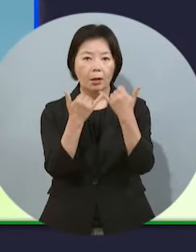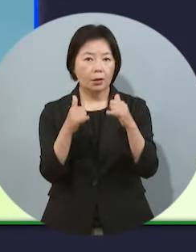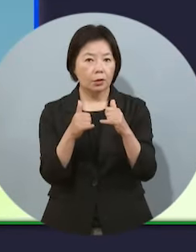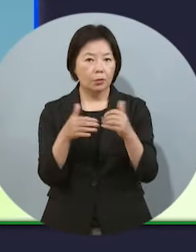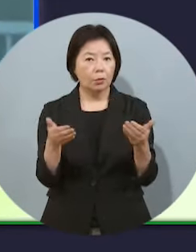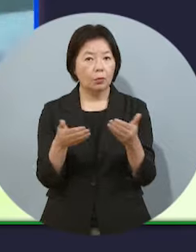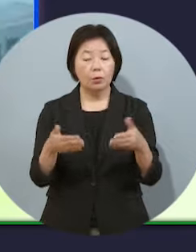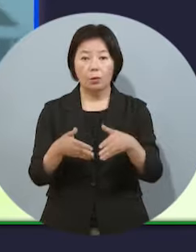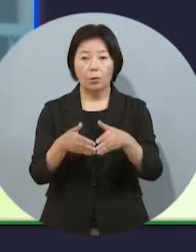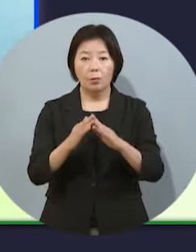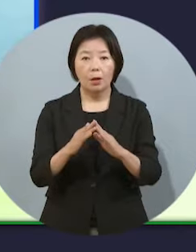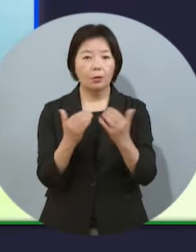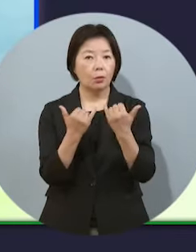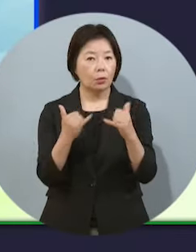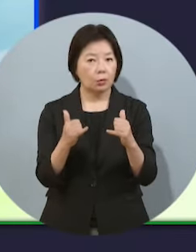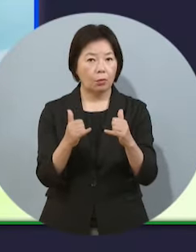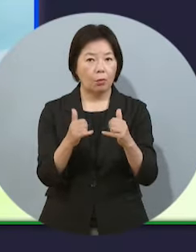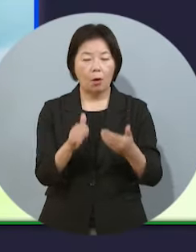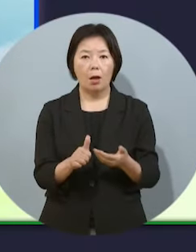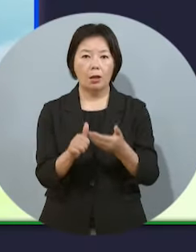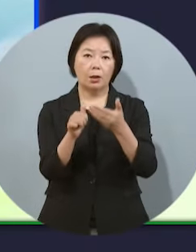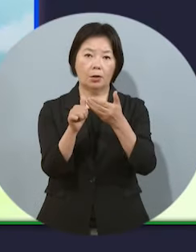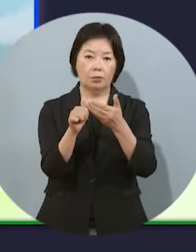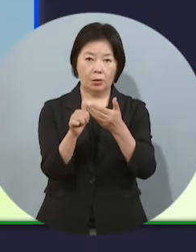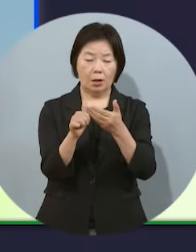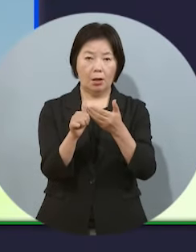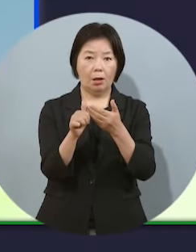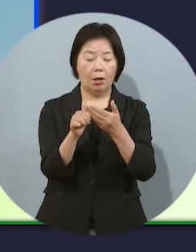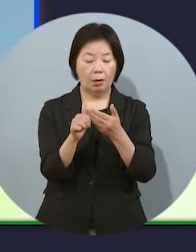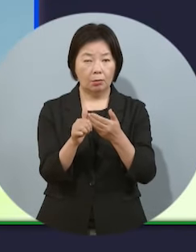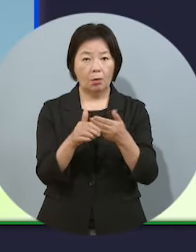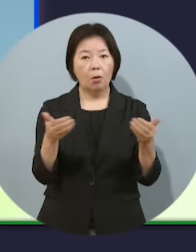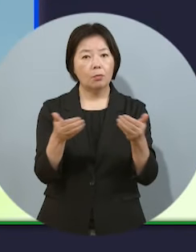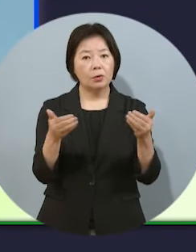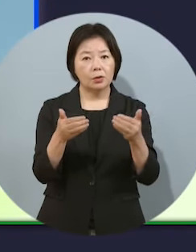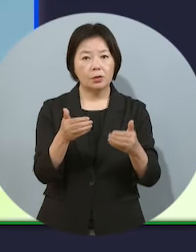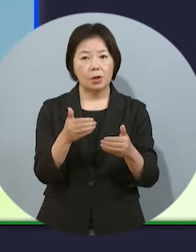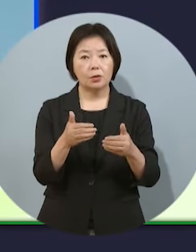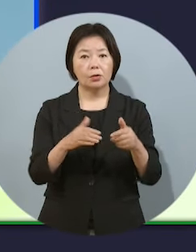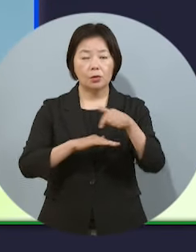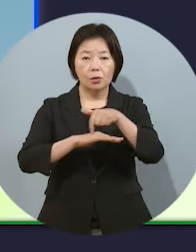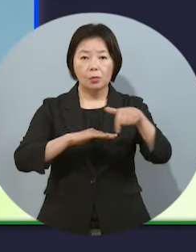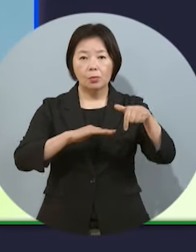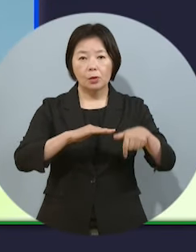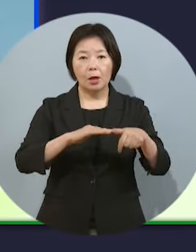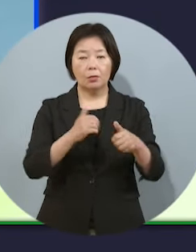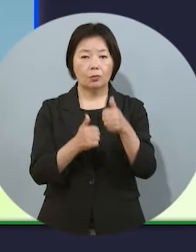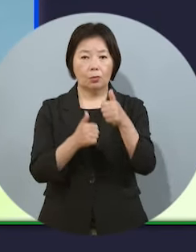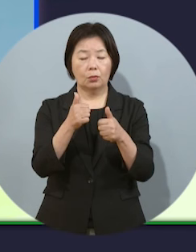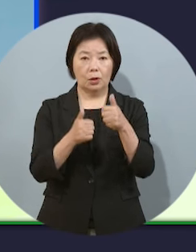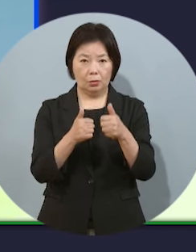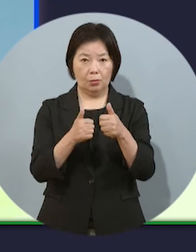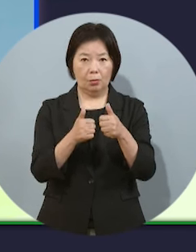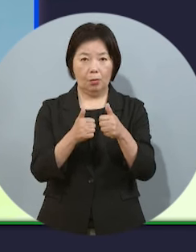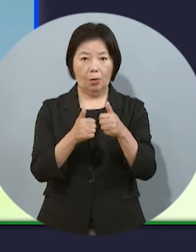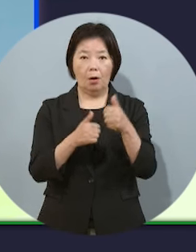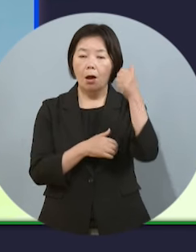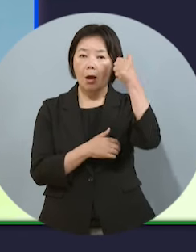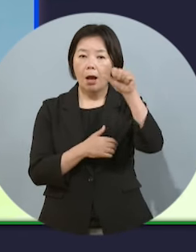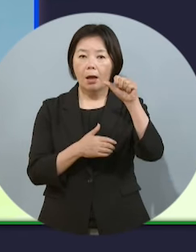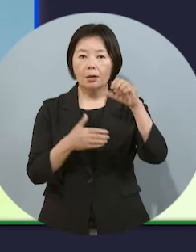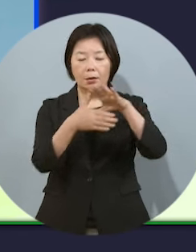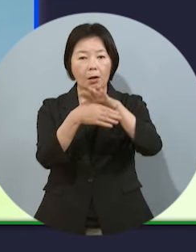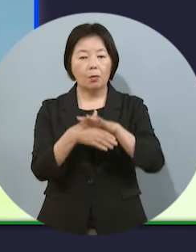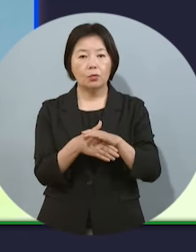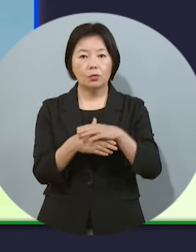ための育成型のビジネスプランコンテストで、400文字のアイデアからエントリーすることができ